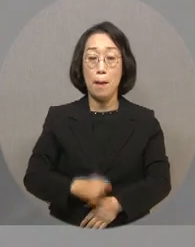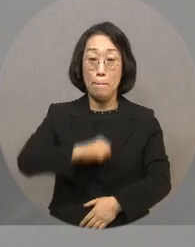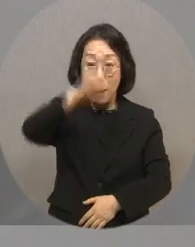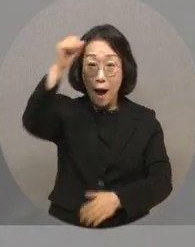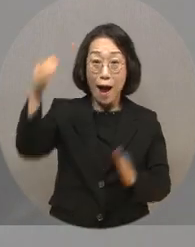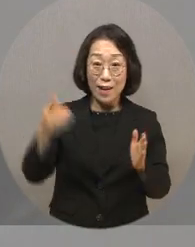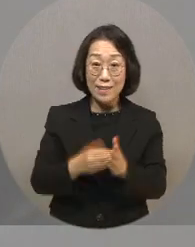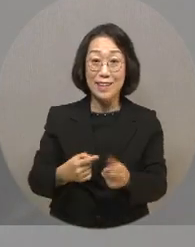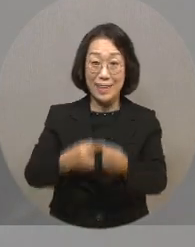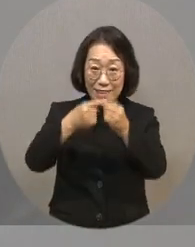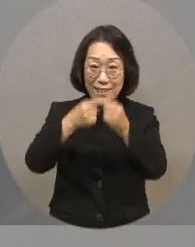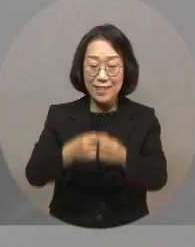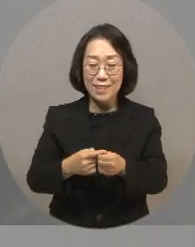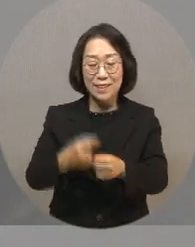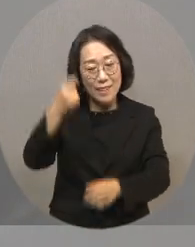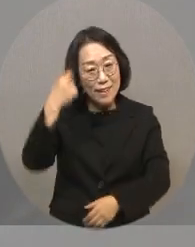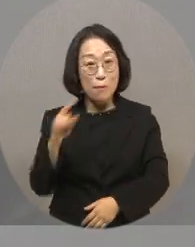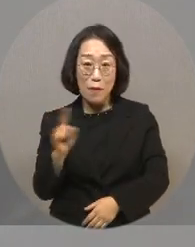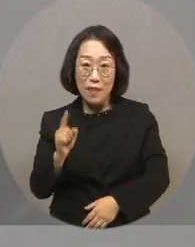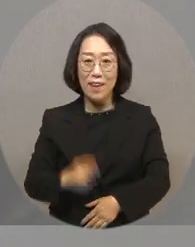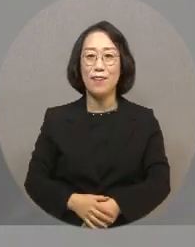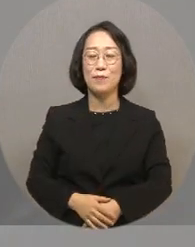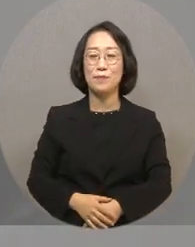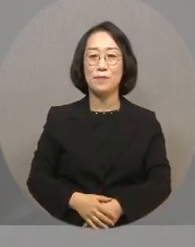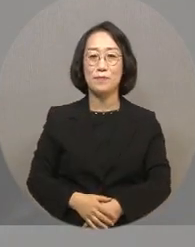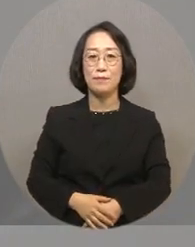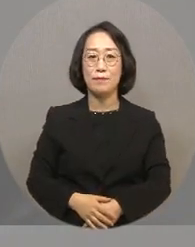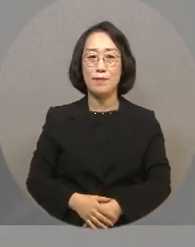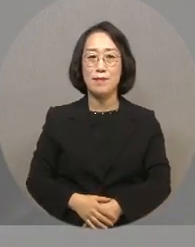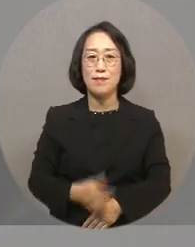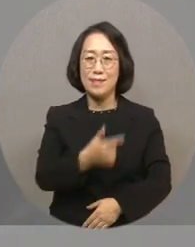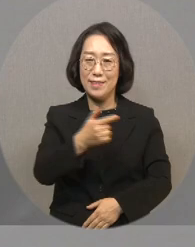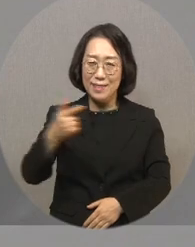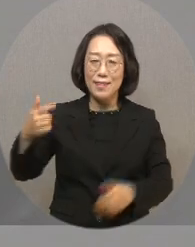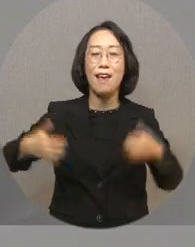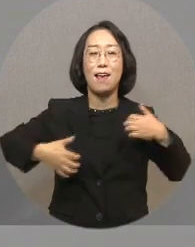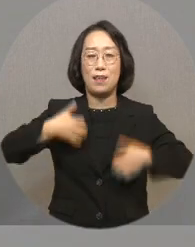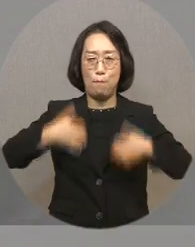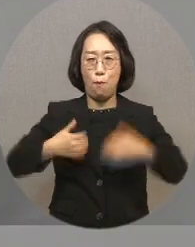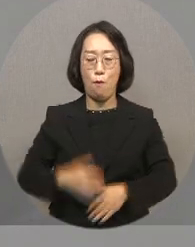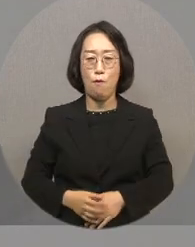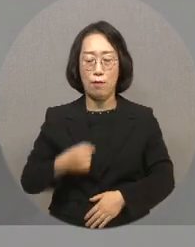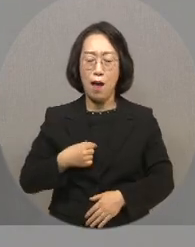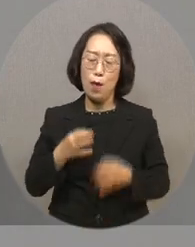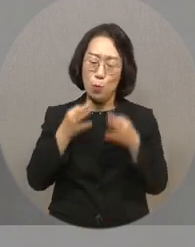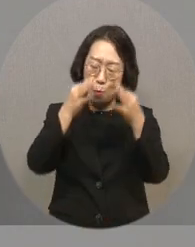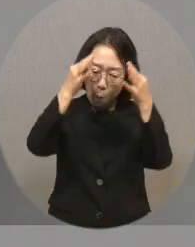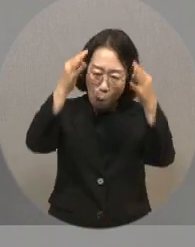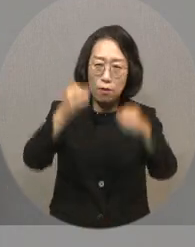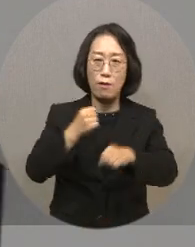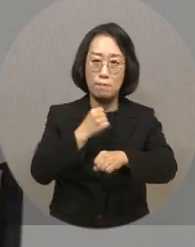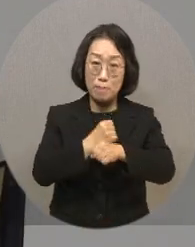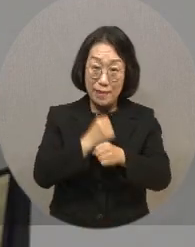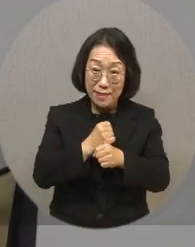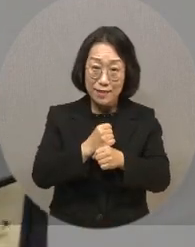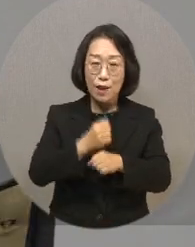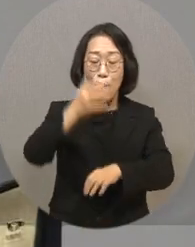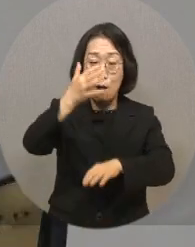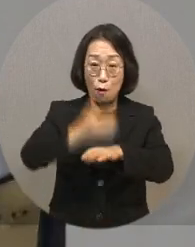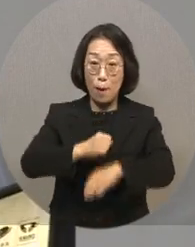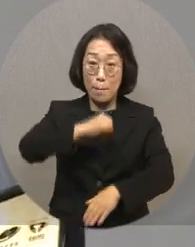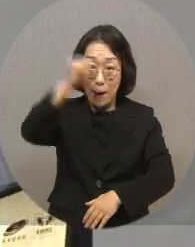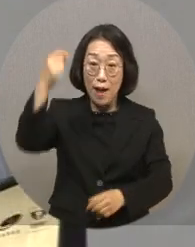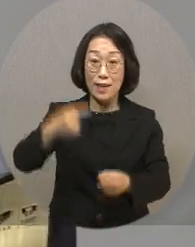오늘 뽑히셨는데 좀 소감이 어떠세요? 많이 기쁩니다. 제가 노력하는 만큼 그렇게 좋은 결과가